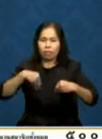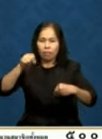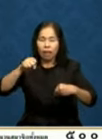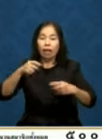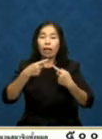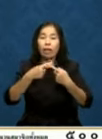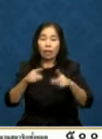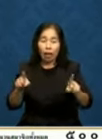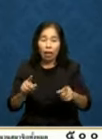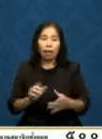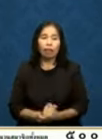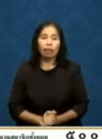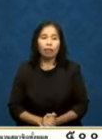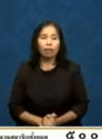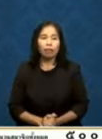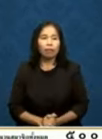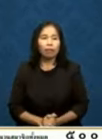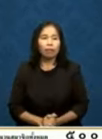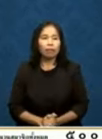านครับ